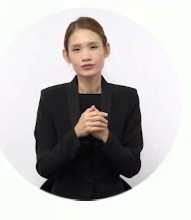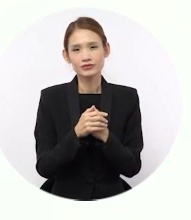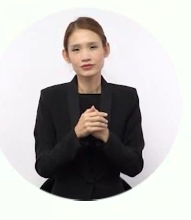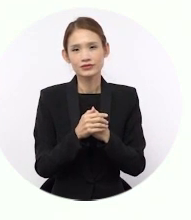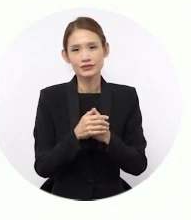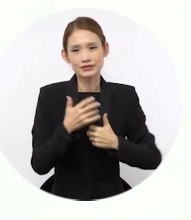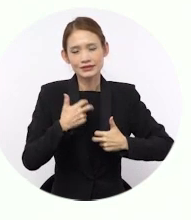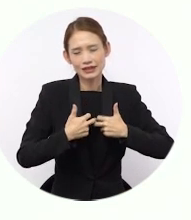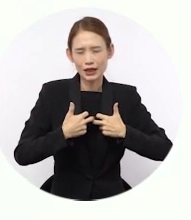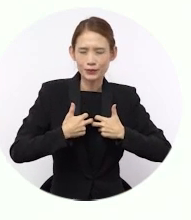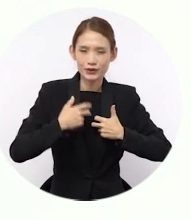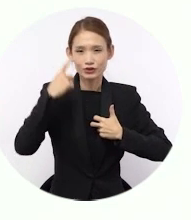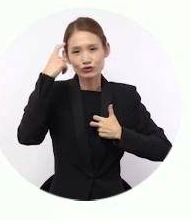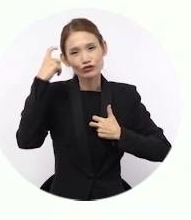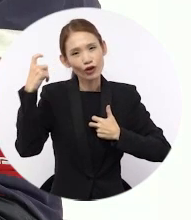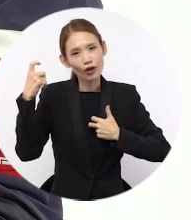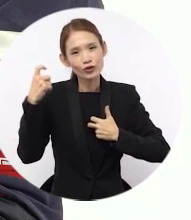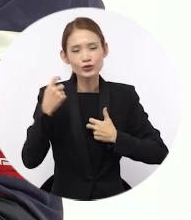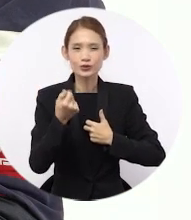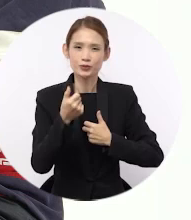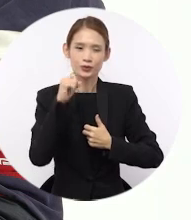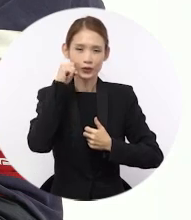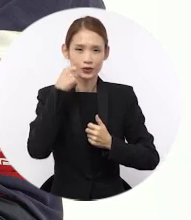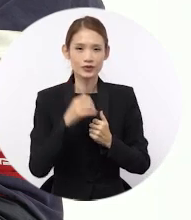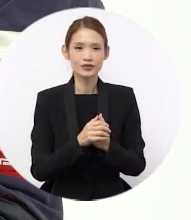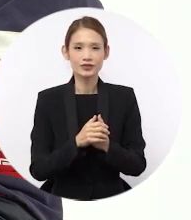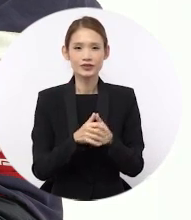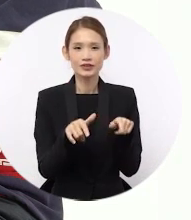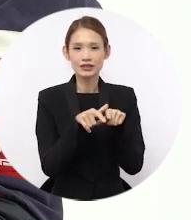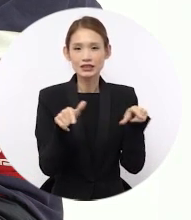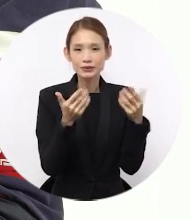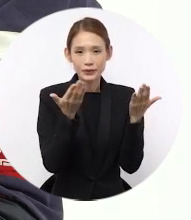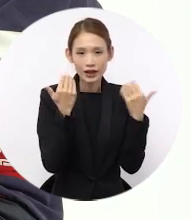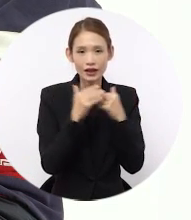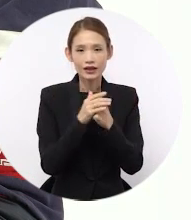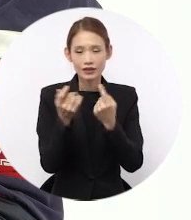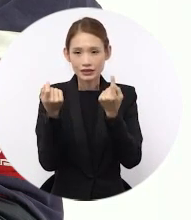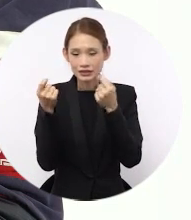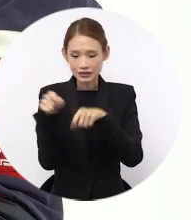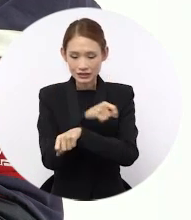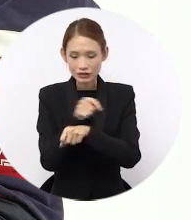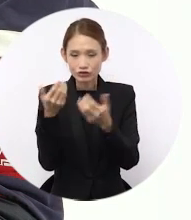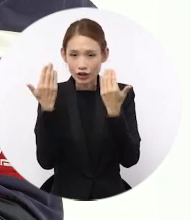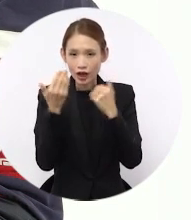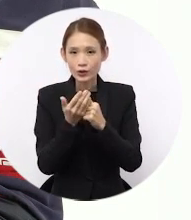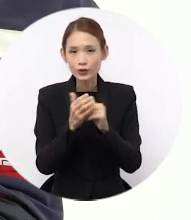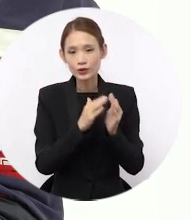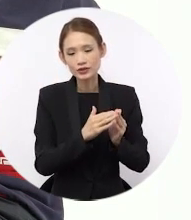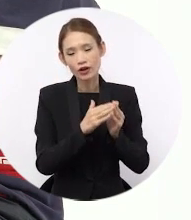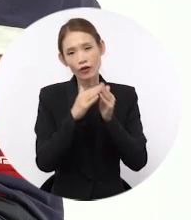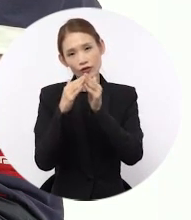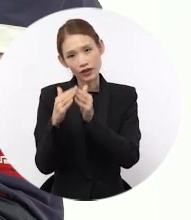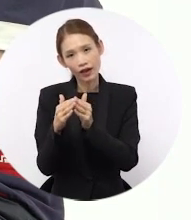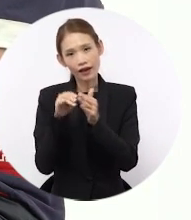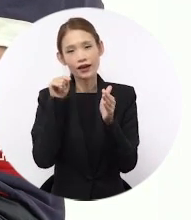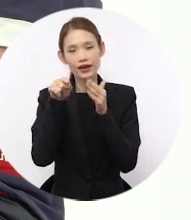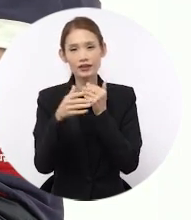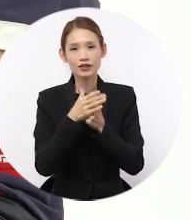재밌는 추억을 만들긴 힘들어요. 일반 학교에서 특수학교로 전학을 가고 나서 적응을